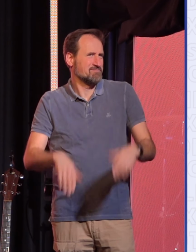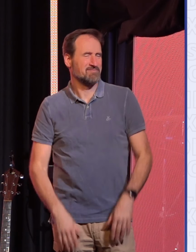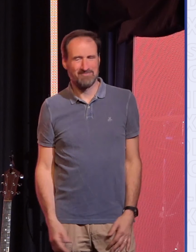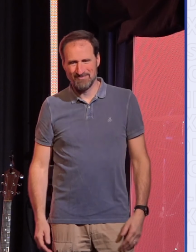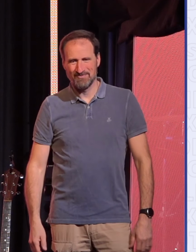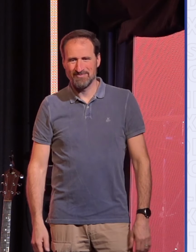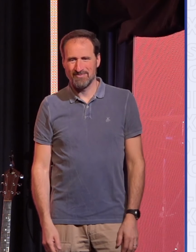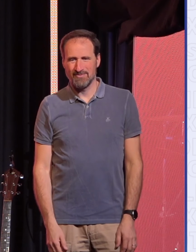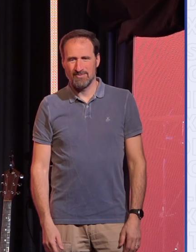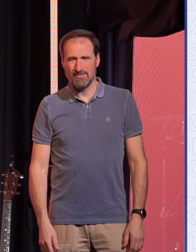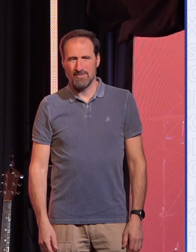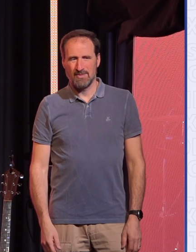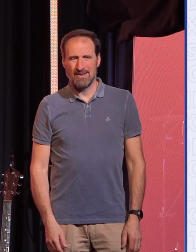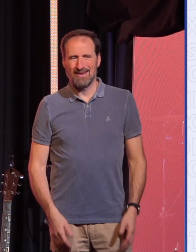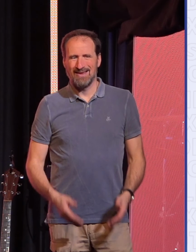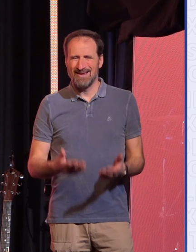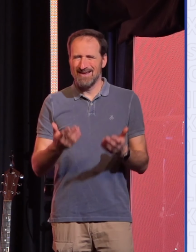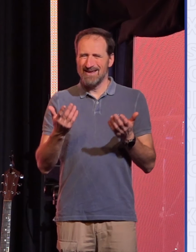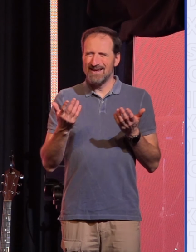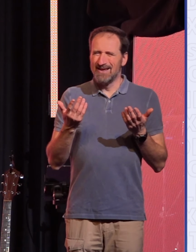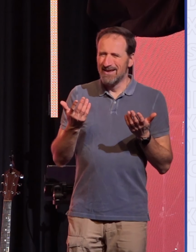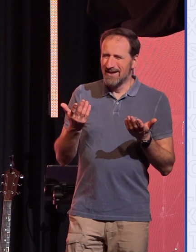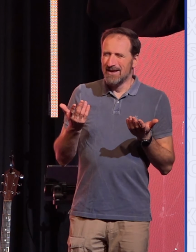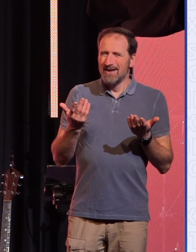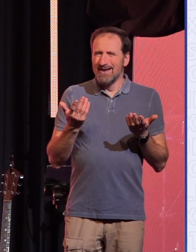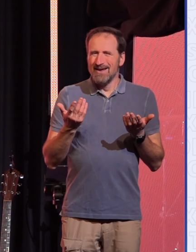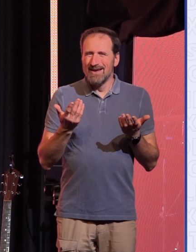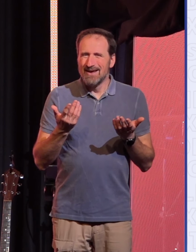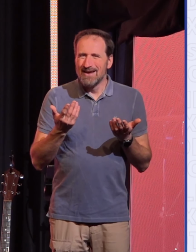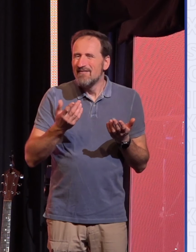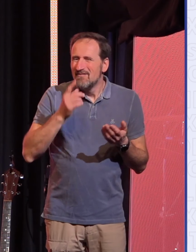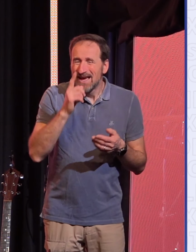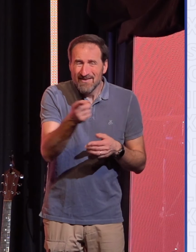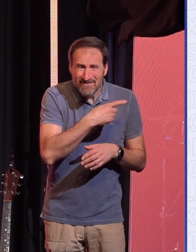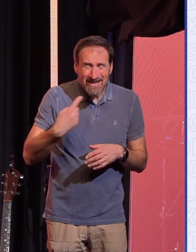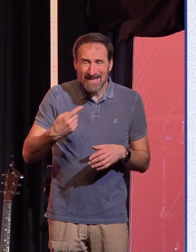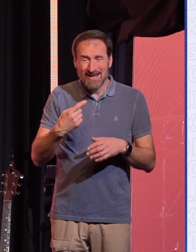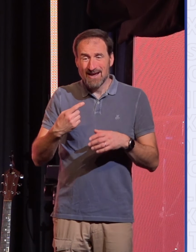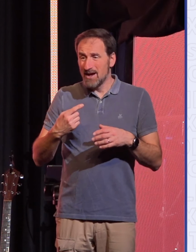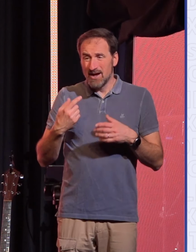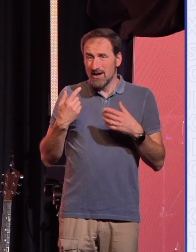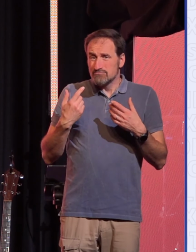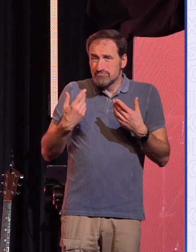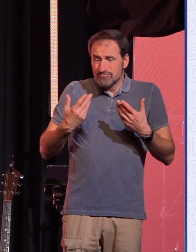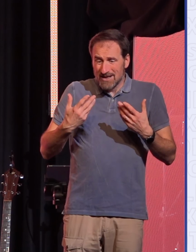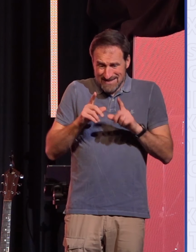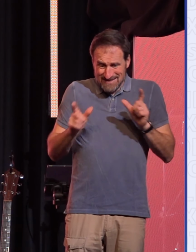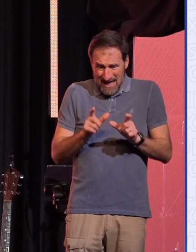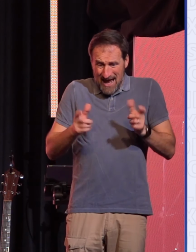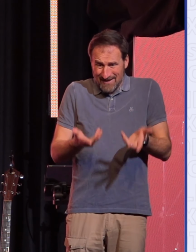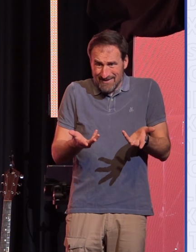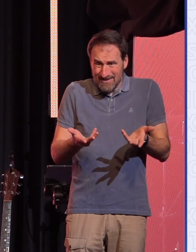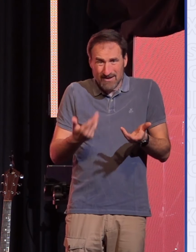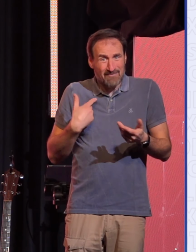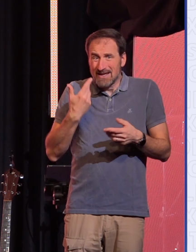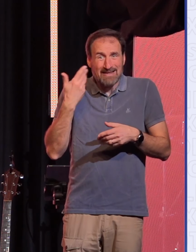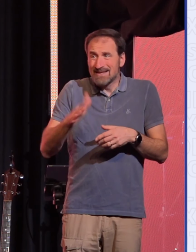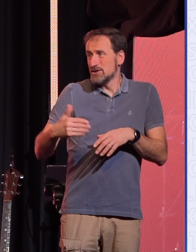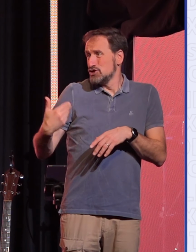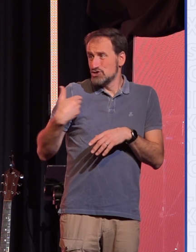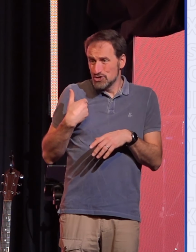Hey, es ist einfach gut, Vollgas zu geben für Jesus da, wo du Zeit hast. Und das